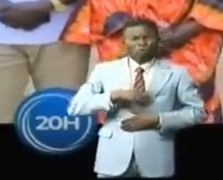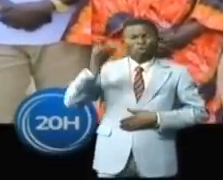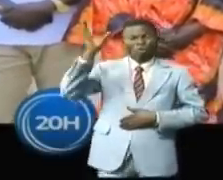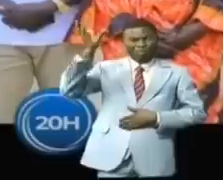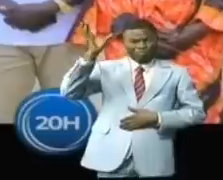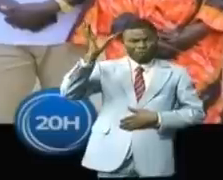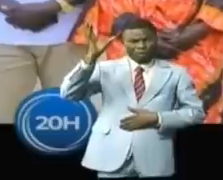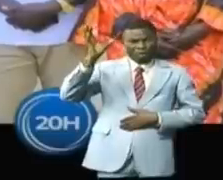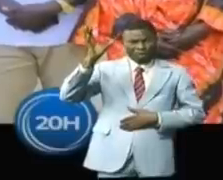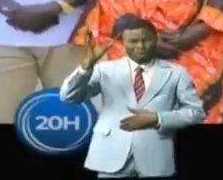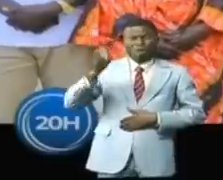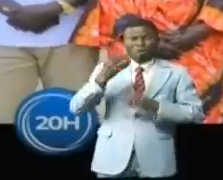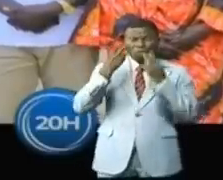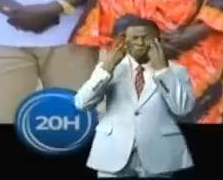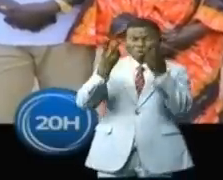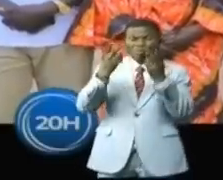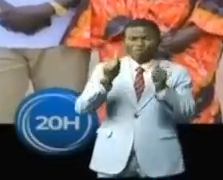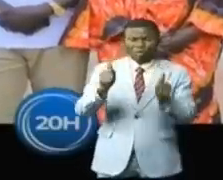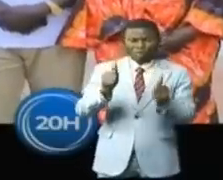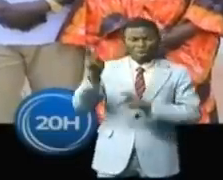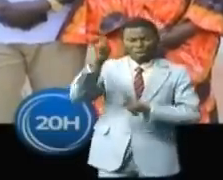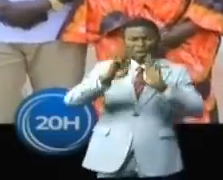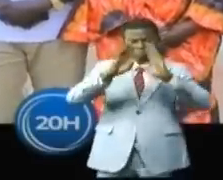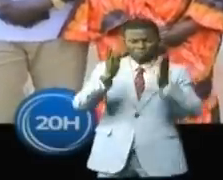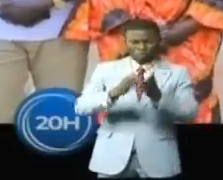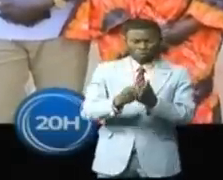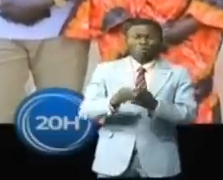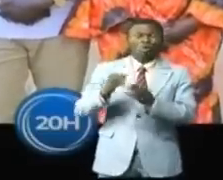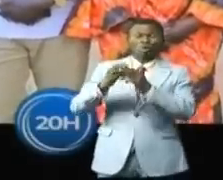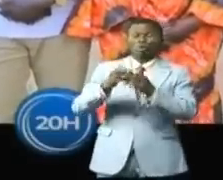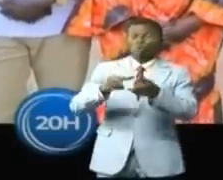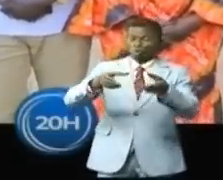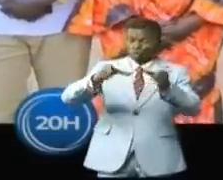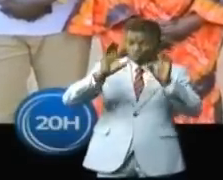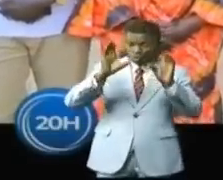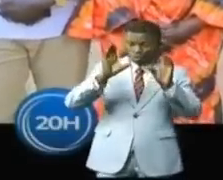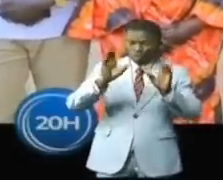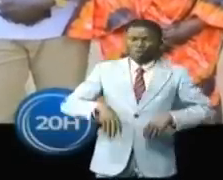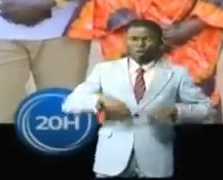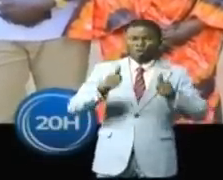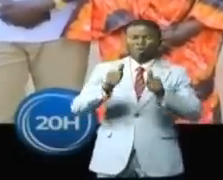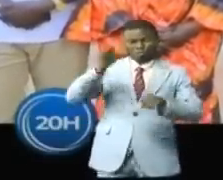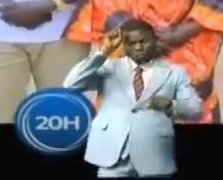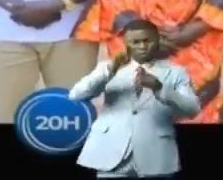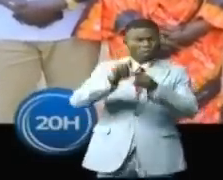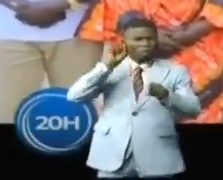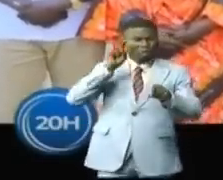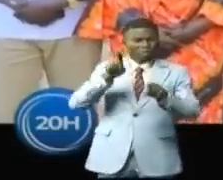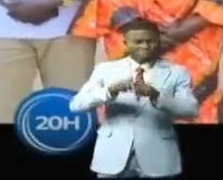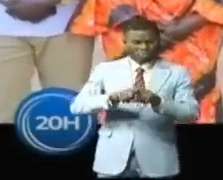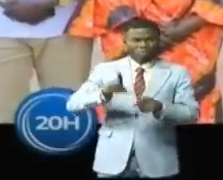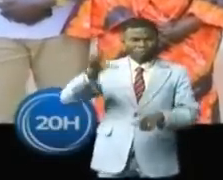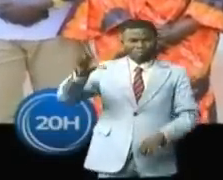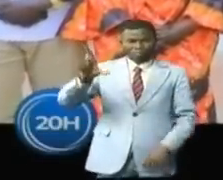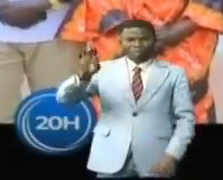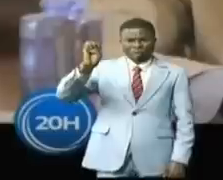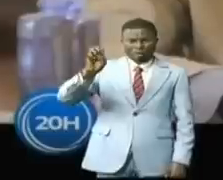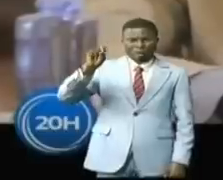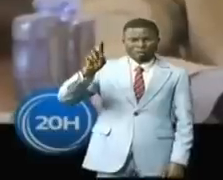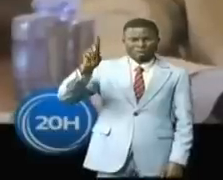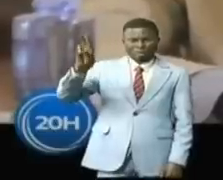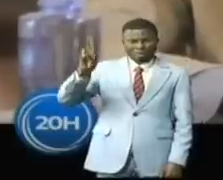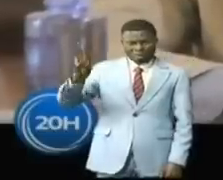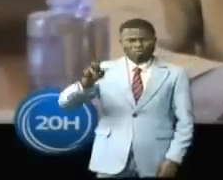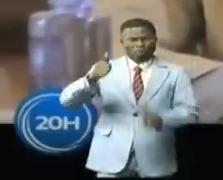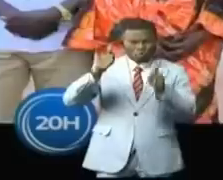chefferie très paisible, avec un peuple très paisible, où nous vivons avec nos frères Lendoubalé en paix. Par